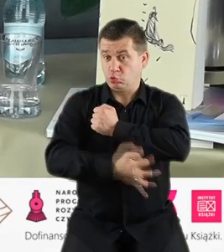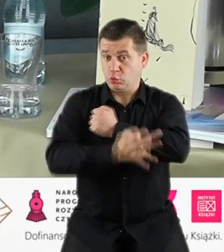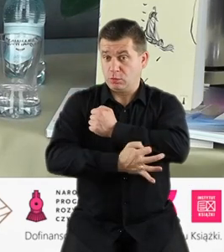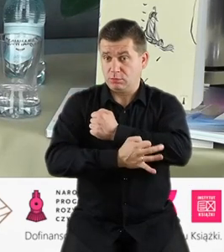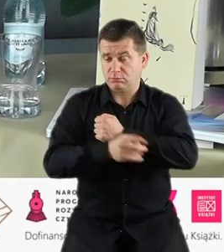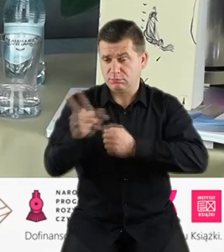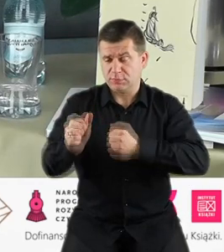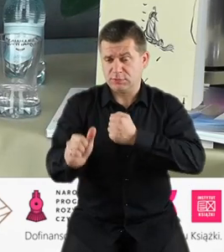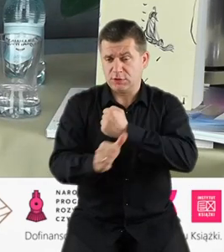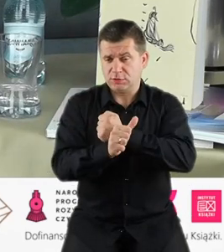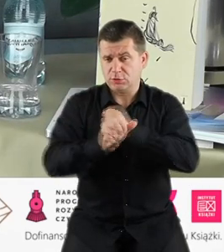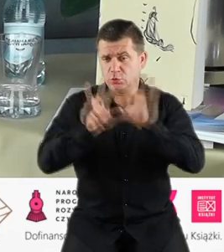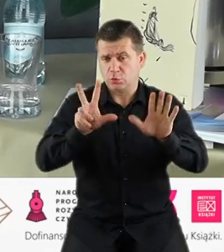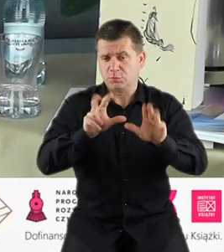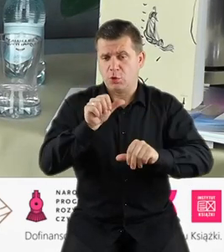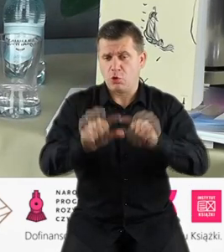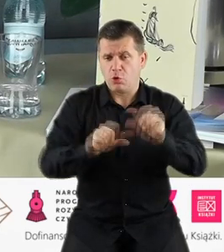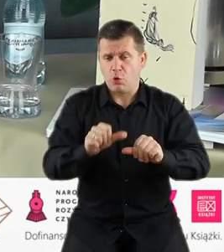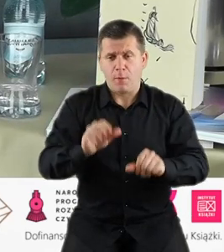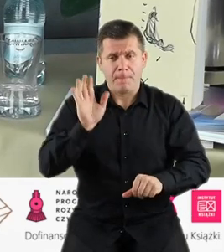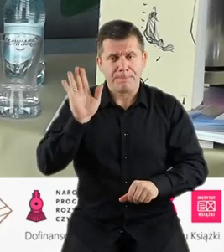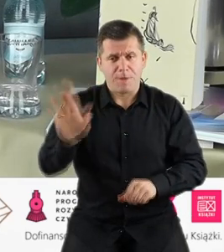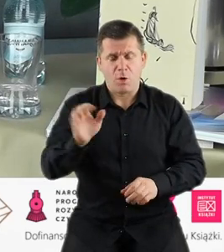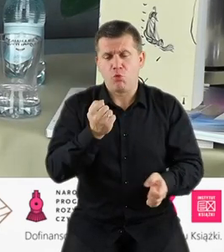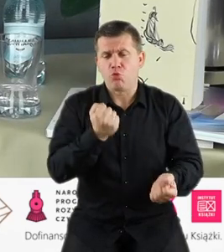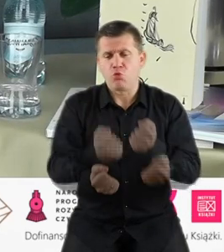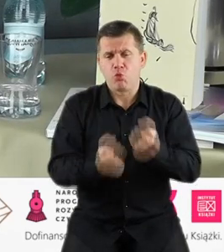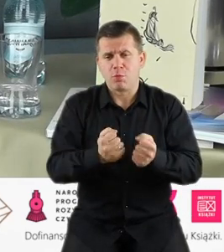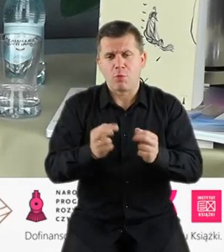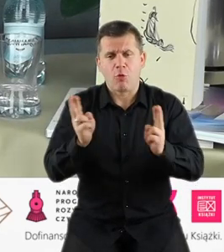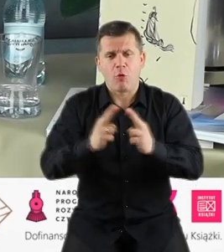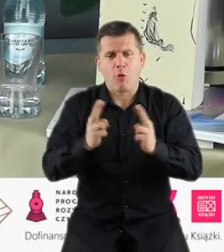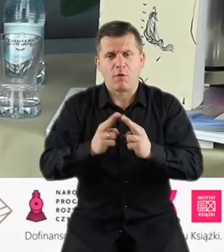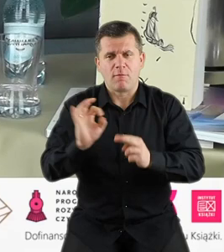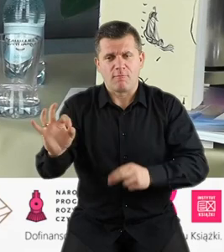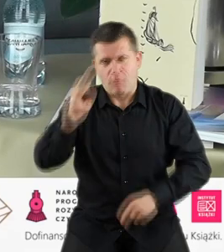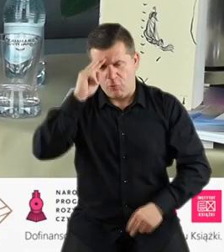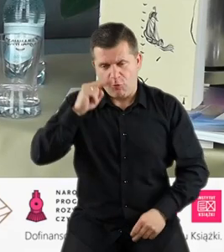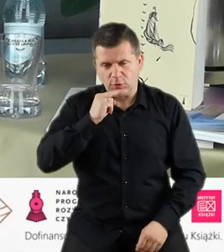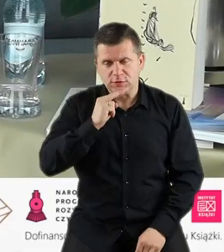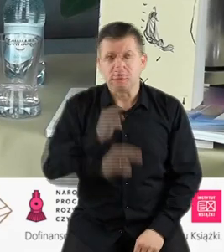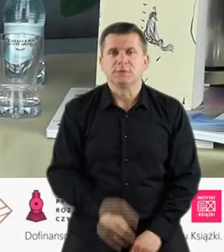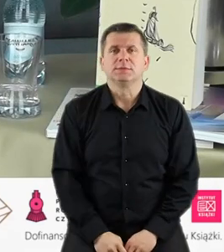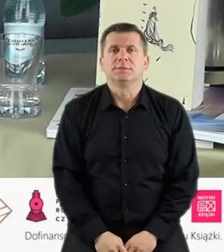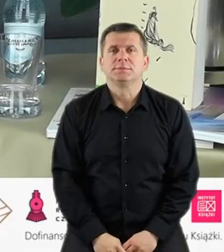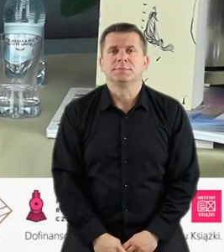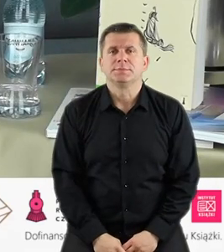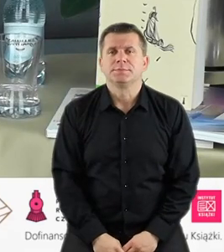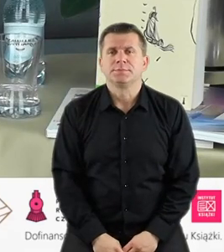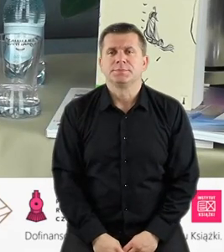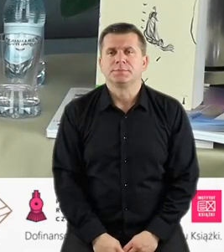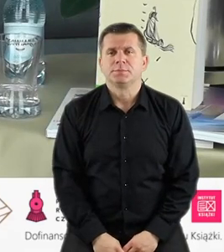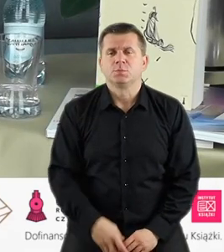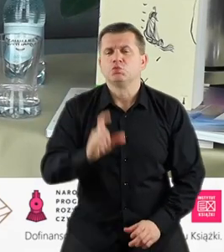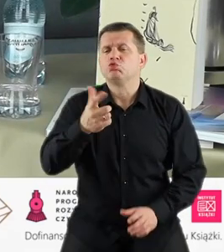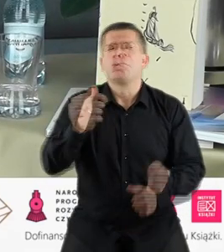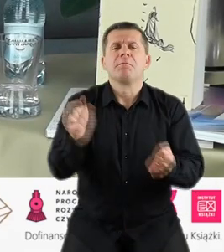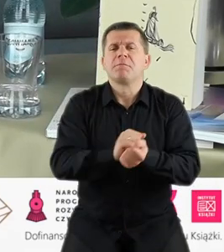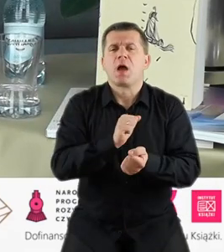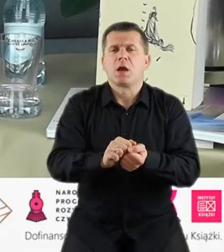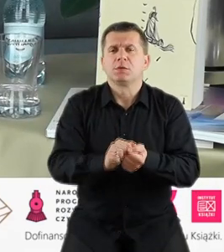z 68 roku ma trudną relację z ojcem i mówi, o co się wtedy